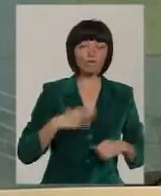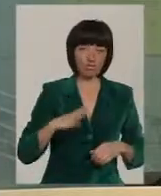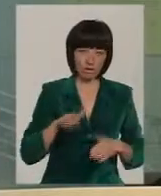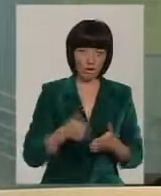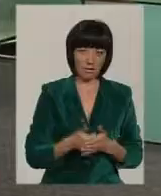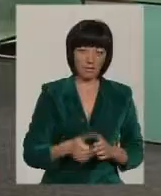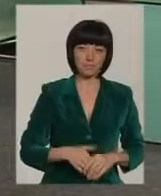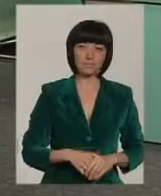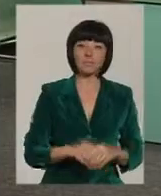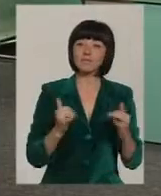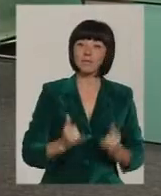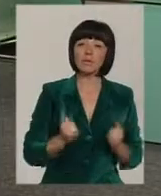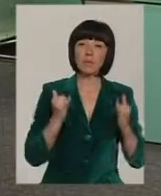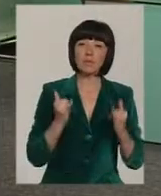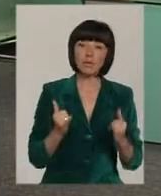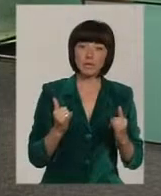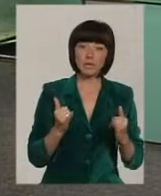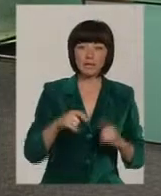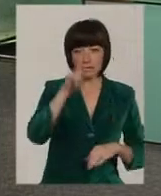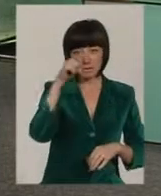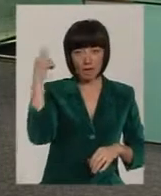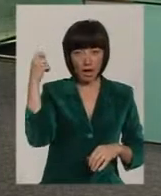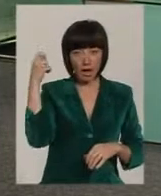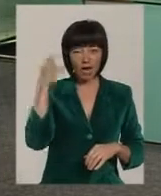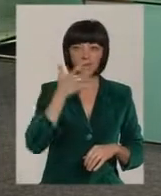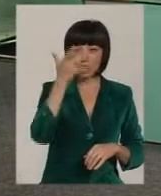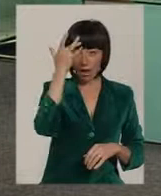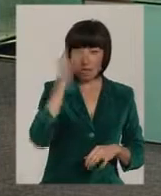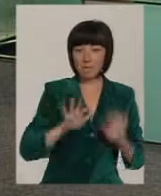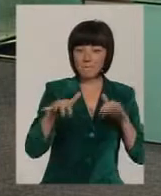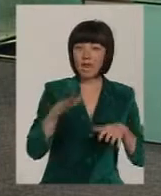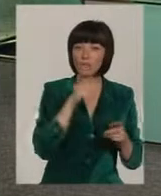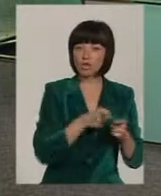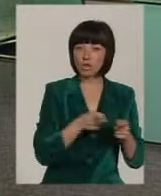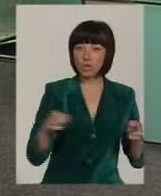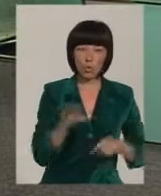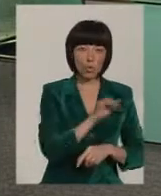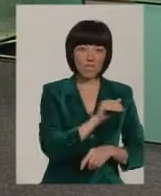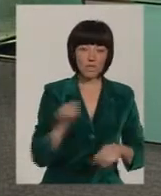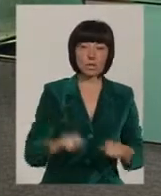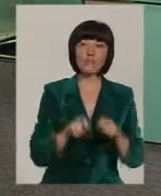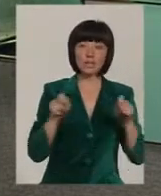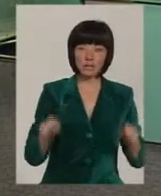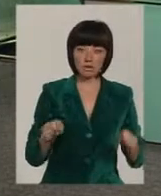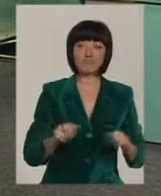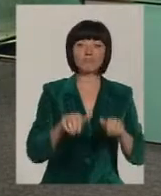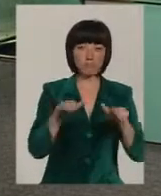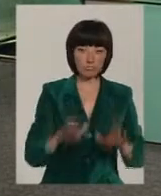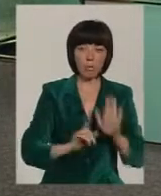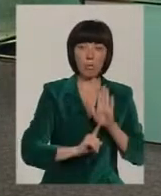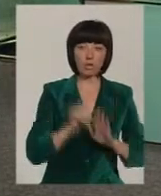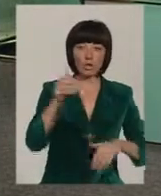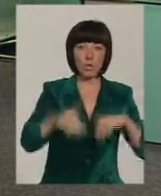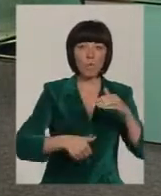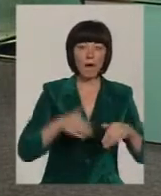Дочекайтесь. Панове, спека, червень, пляжний сезон вже офіційно відкрили. У мерії ухвалили рішення про початок купального сезону